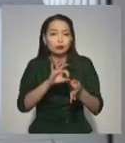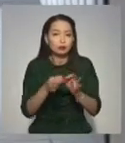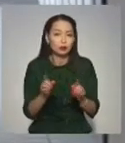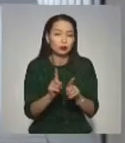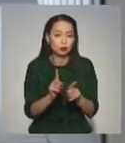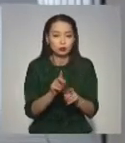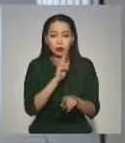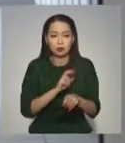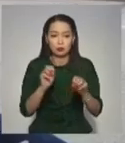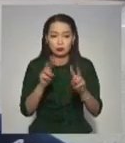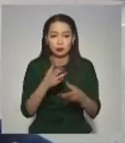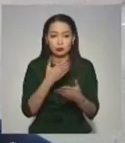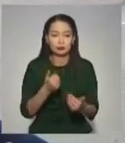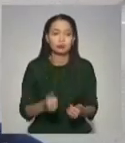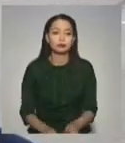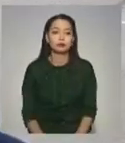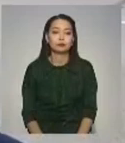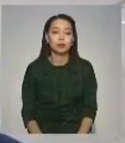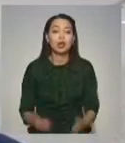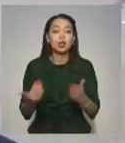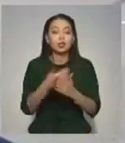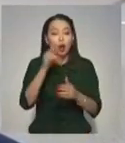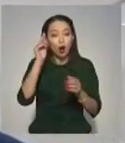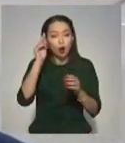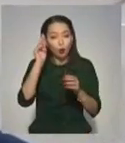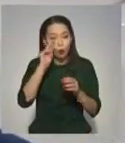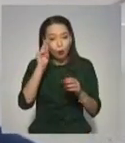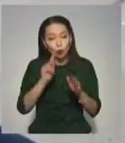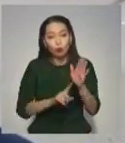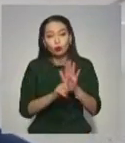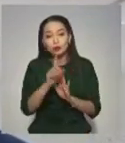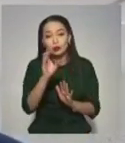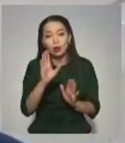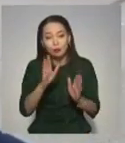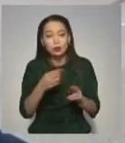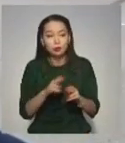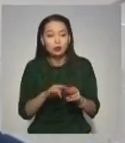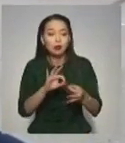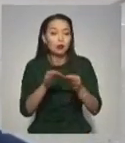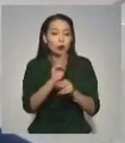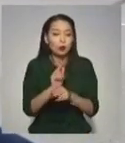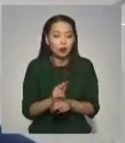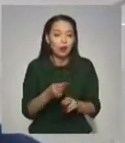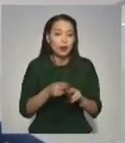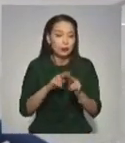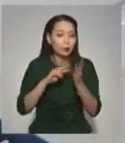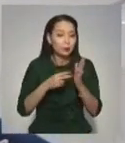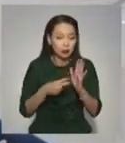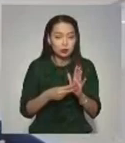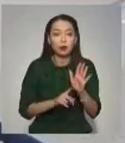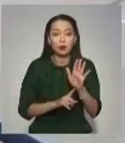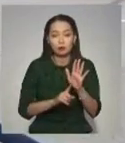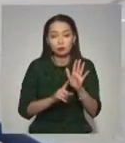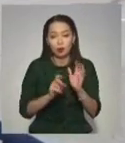өткізу жоқ. Жаңа оқу жылына дейін күрделі жөндеу аяқталмай қалады ау деген қауіп бар.